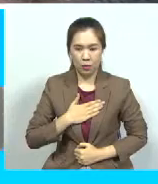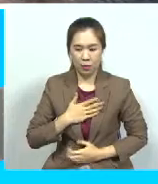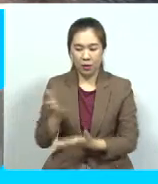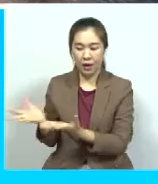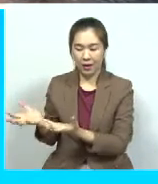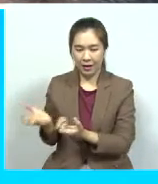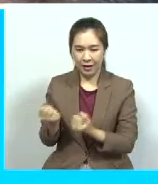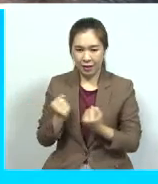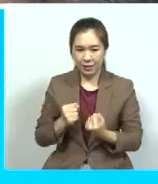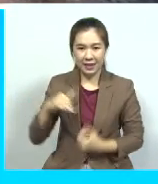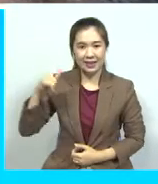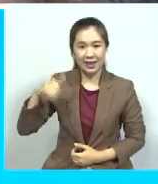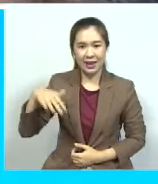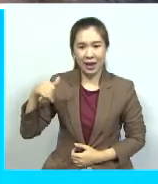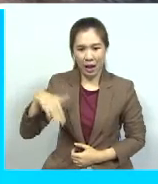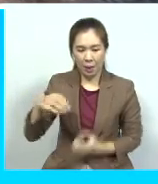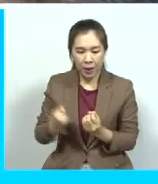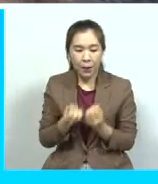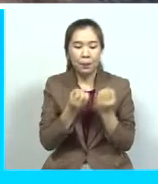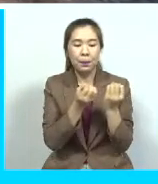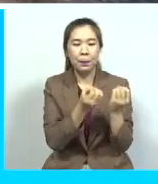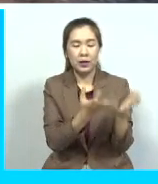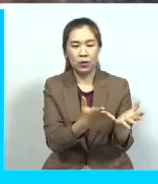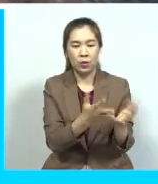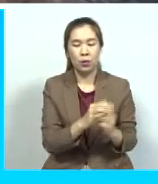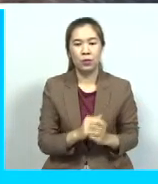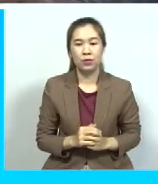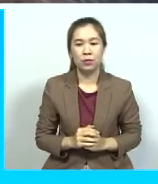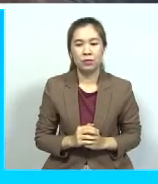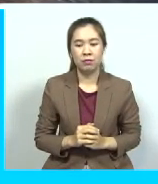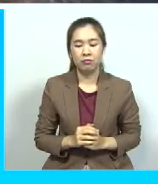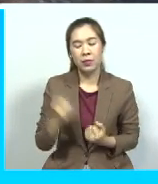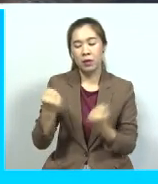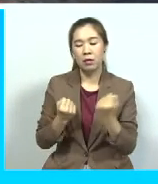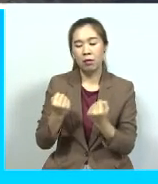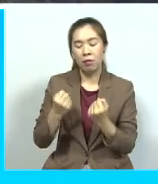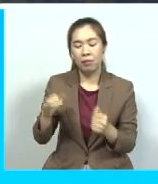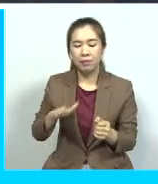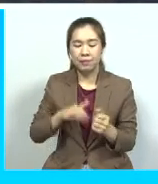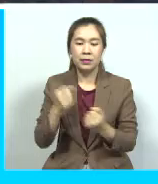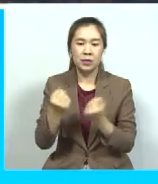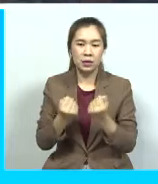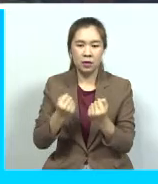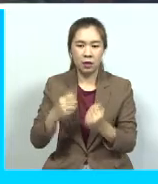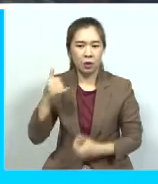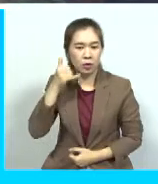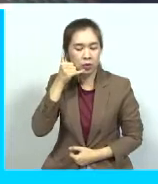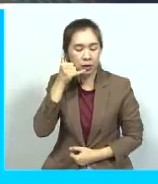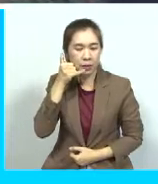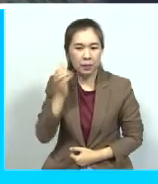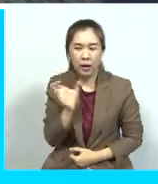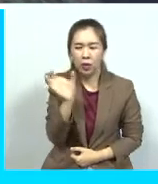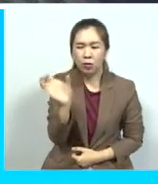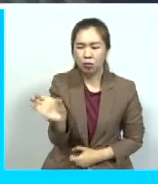ยามพารากอนรปภ.บอกว่าให้ไปส่งสำเพ็งแต่พอไปถึงกลางทางลูกค้าก็บอกเอาโทรศัพท์ให้ผมดูก็บอกว่